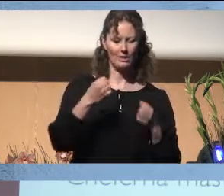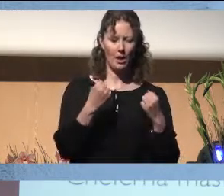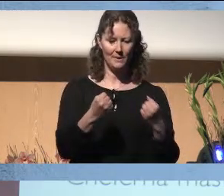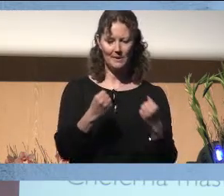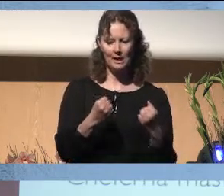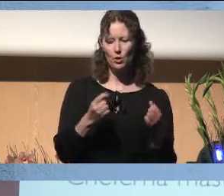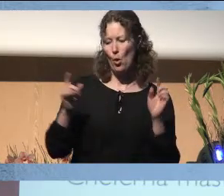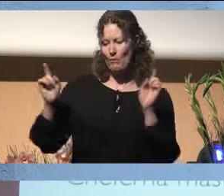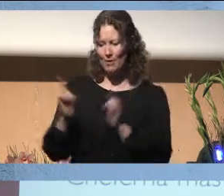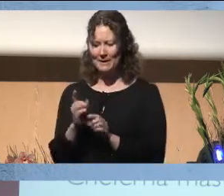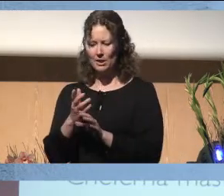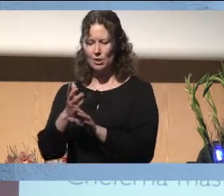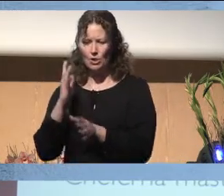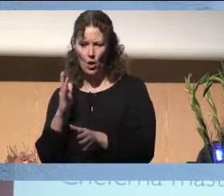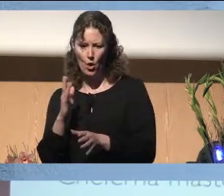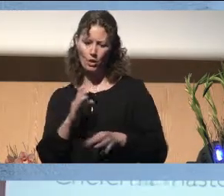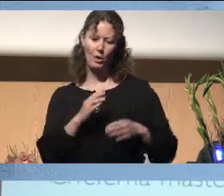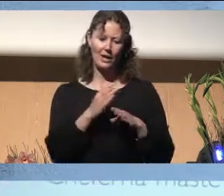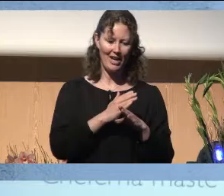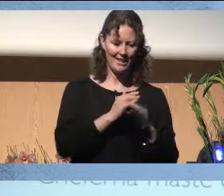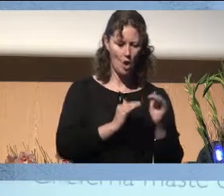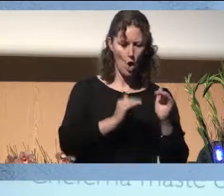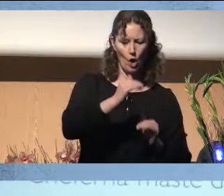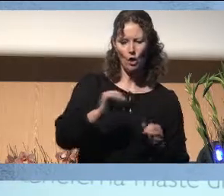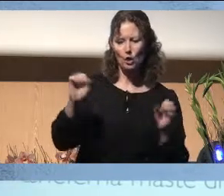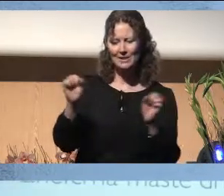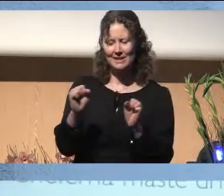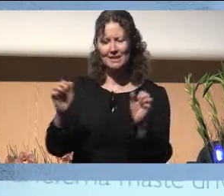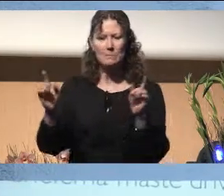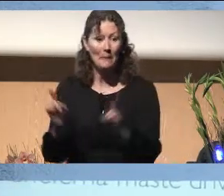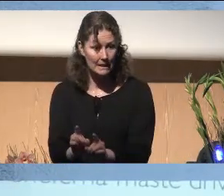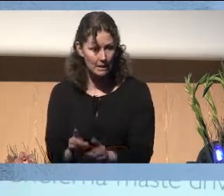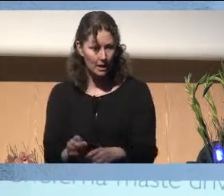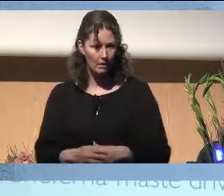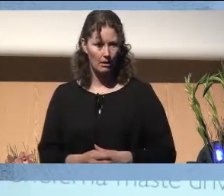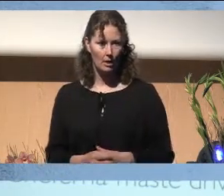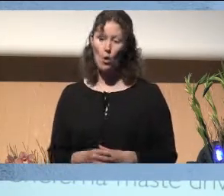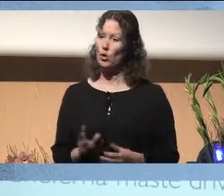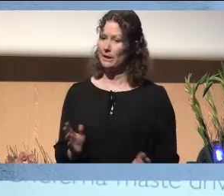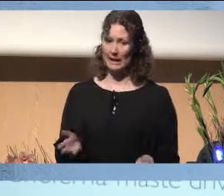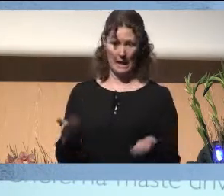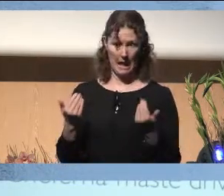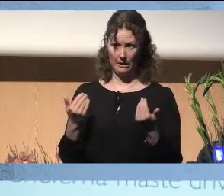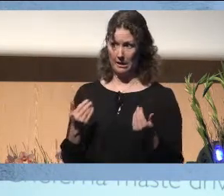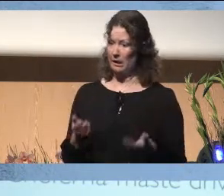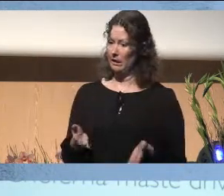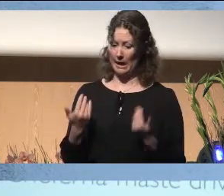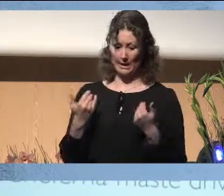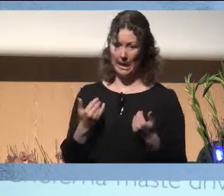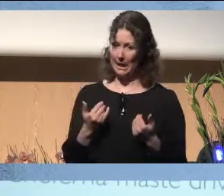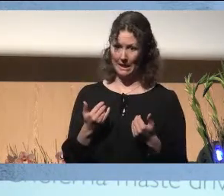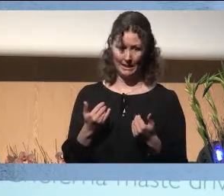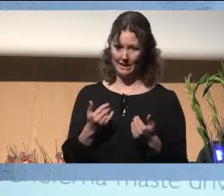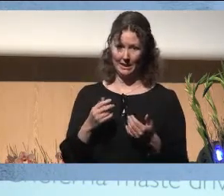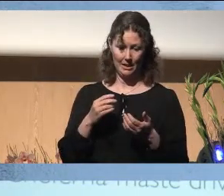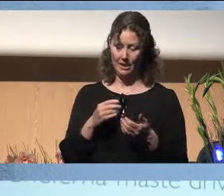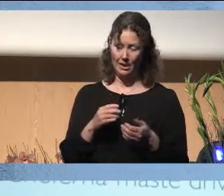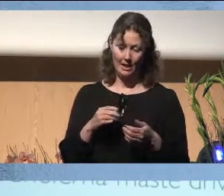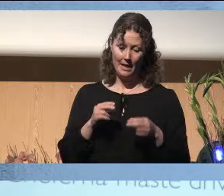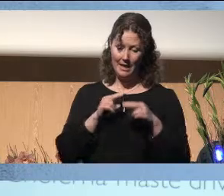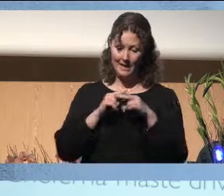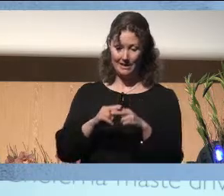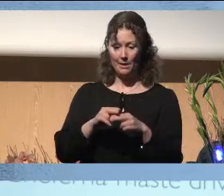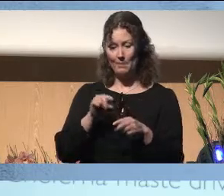köer. Kvaliteten ser vi öka, vi ser stressen minska. Det är inte lätt. Det är ingen lätt resa för detta är ett